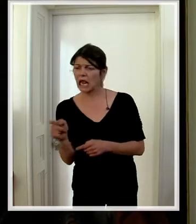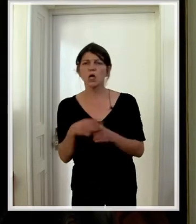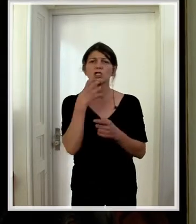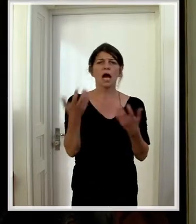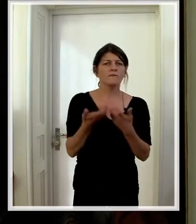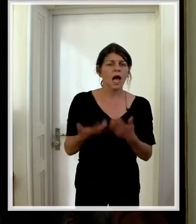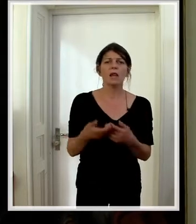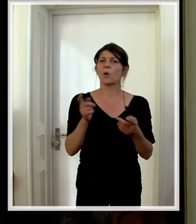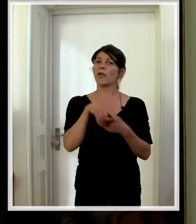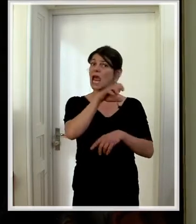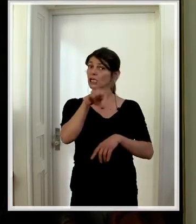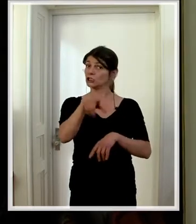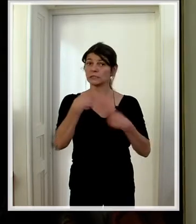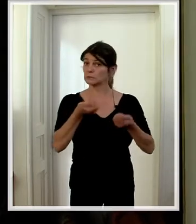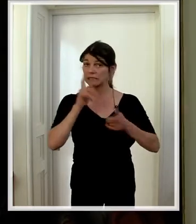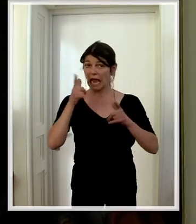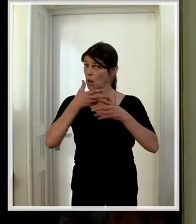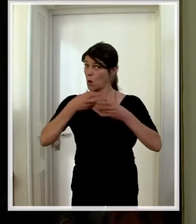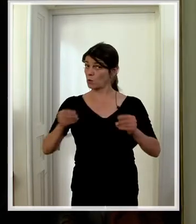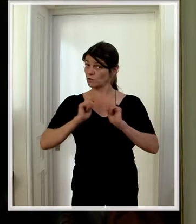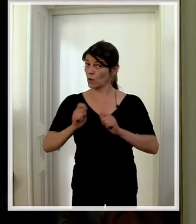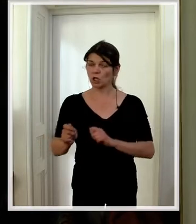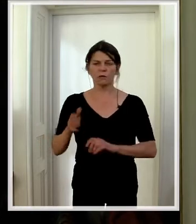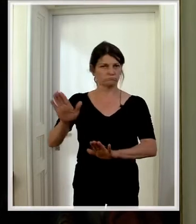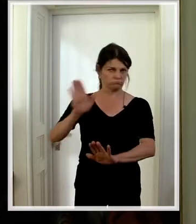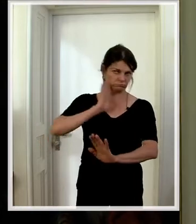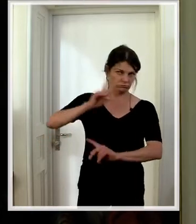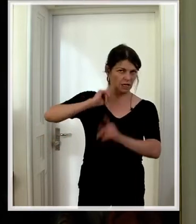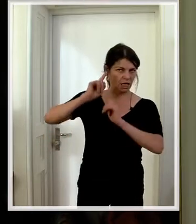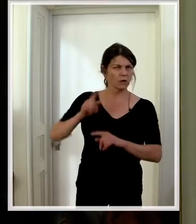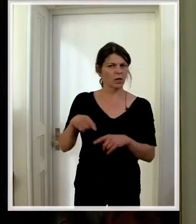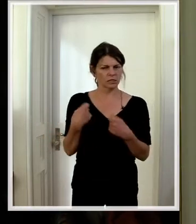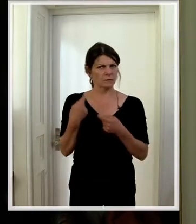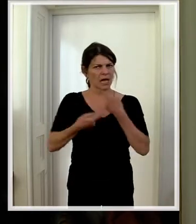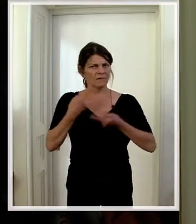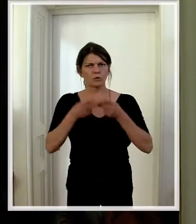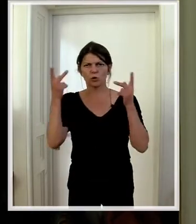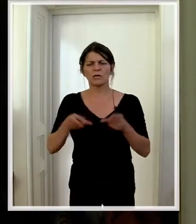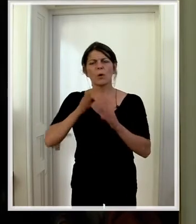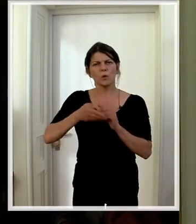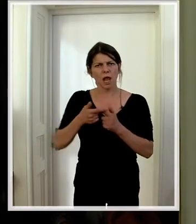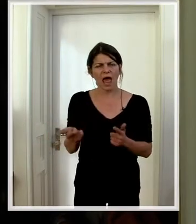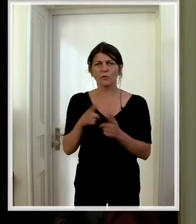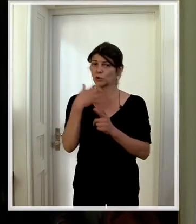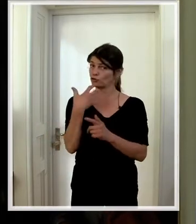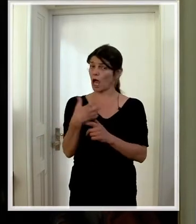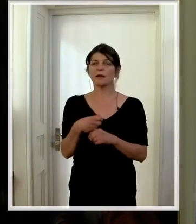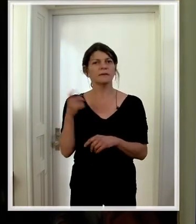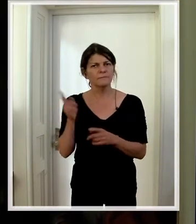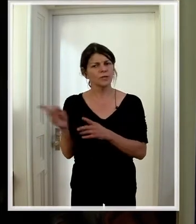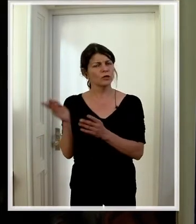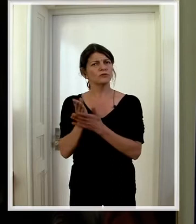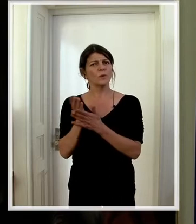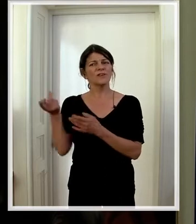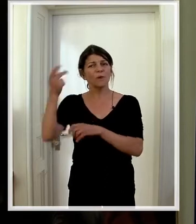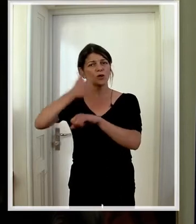bzw. in Eschen, da gibt es keine Lösungsansätze. Ich erinnere gerne daran, als Entwicklungskonzept Unterland und Schaan, wo die Unterländer vorstehen und der Schaaner mit uns